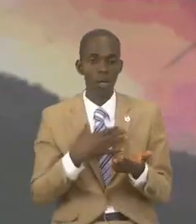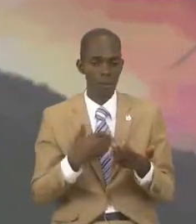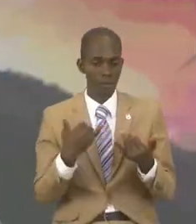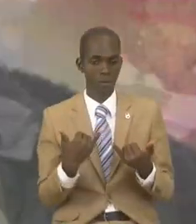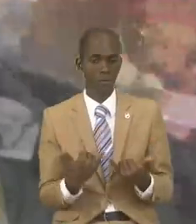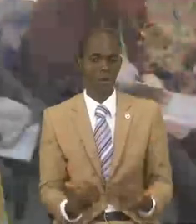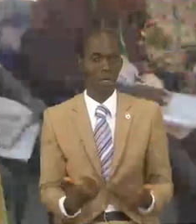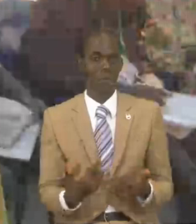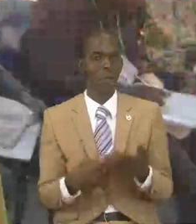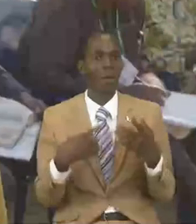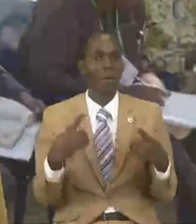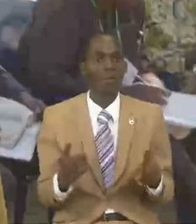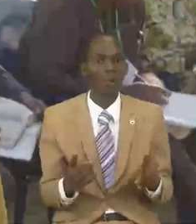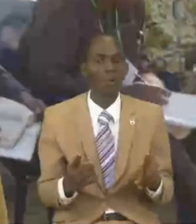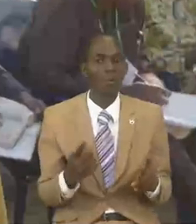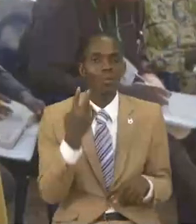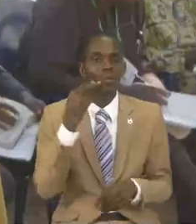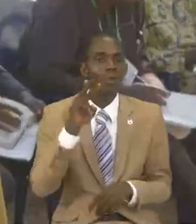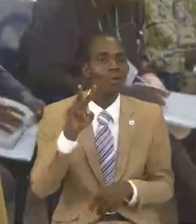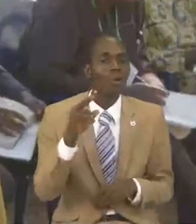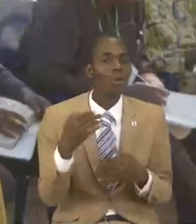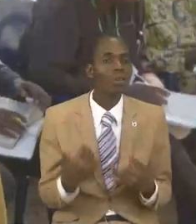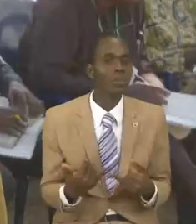Et voici, dites-moi la suite.